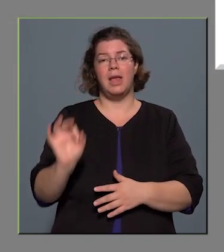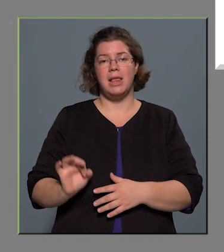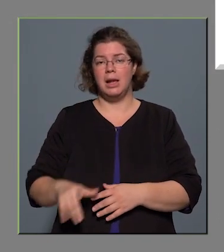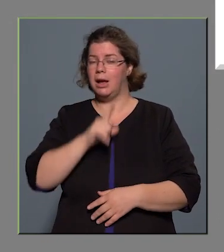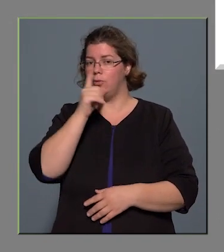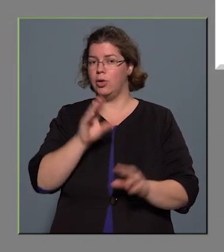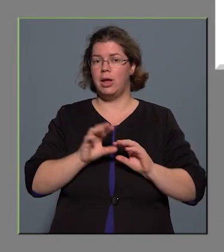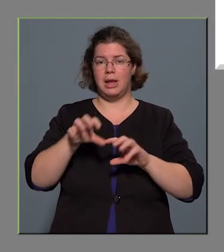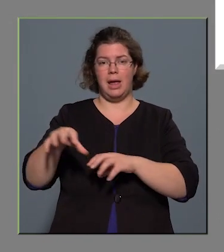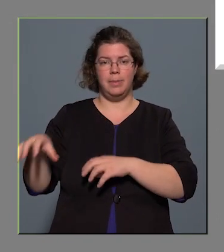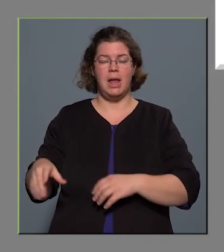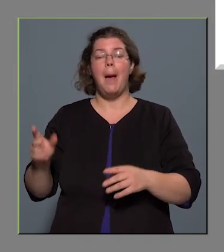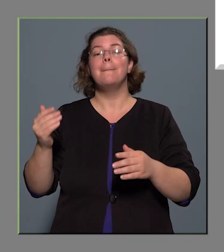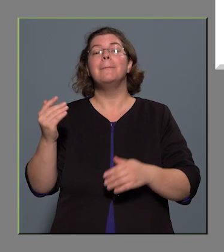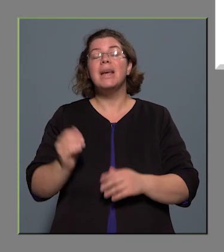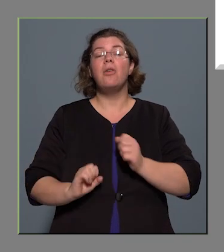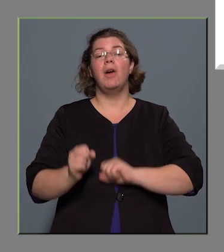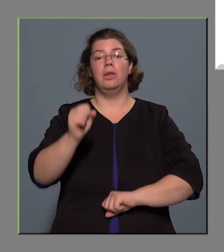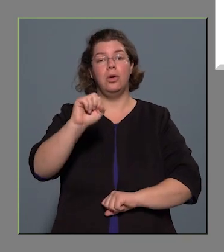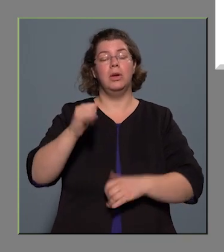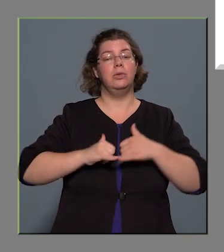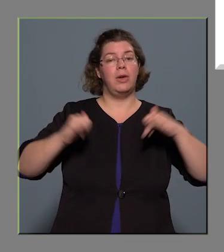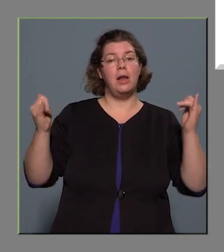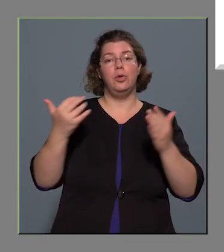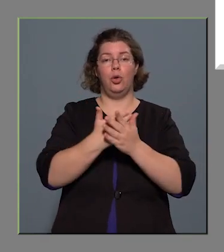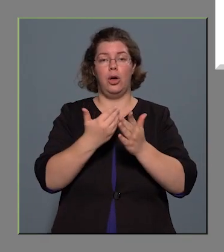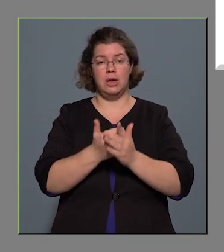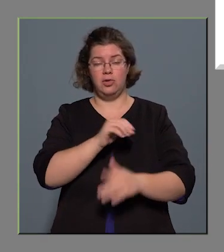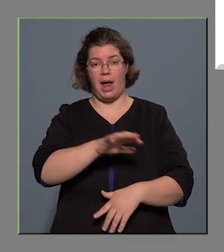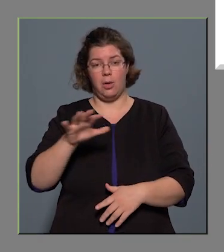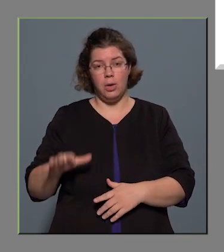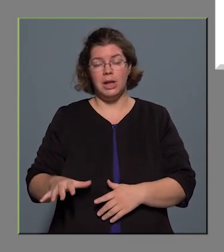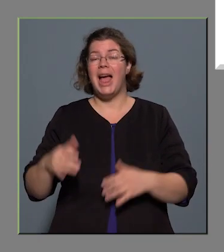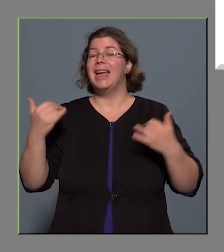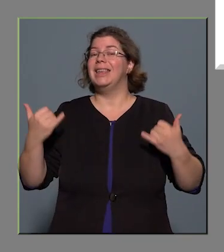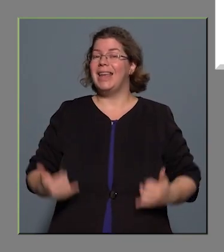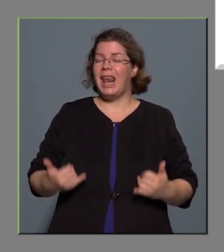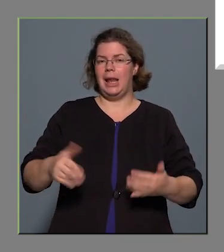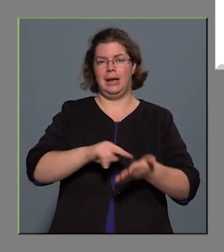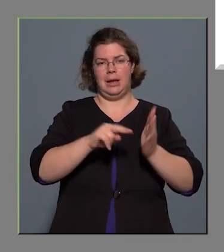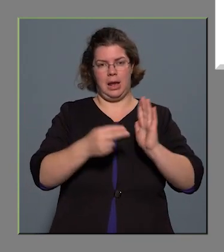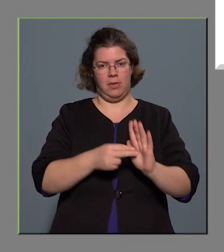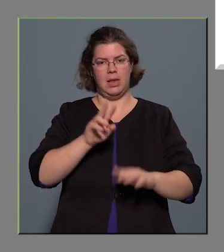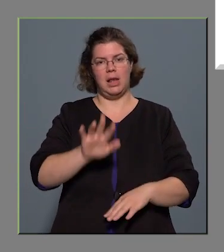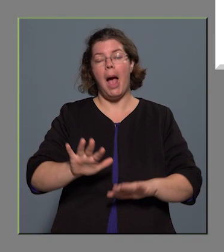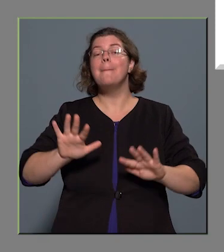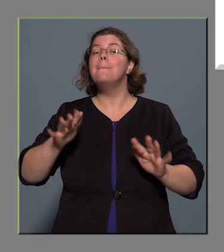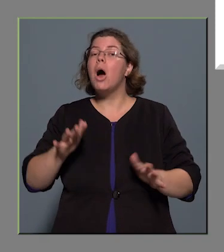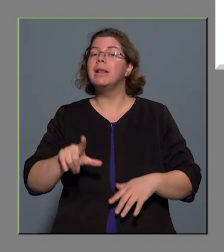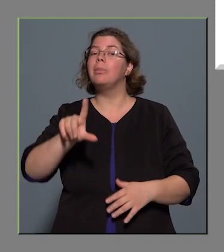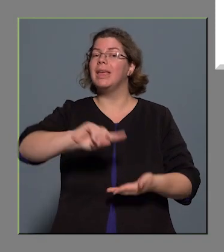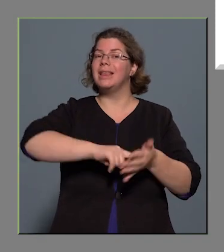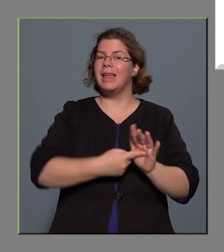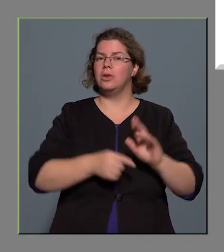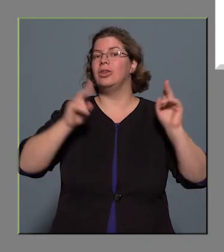majd telepíteni, míg a feltörekvő és fejlődő gazdaságoknak a jelenleg tervezetnek majdnem